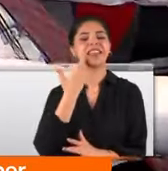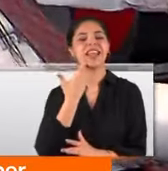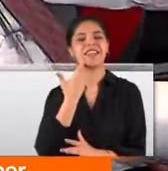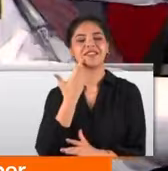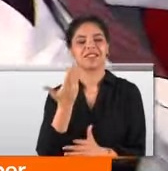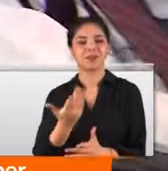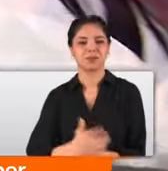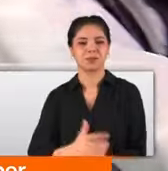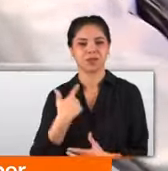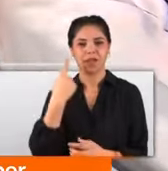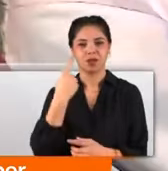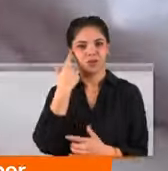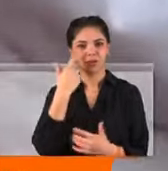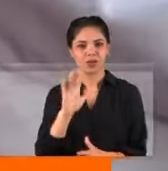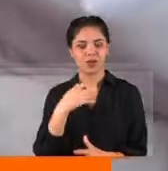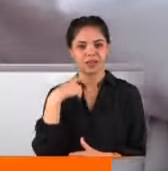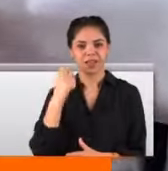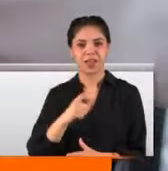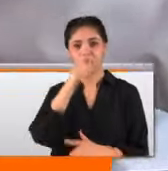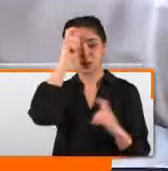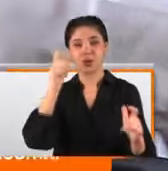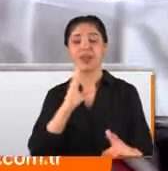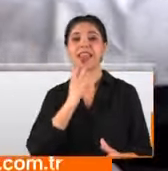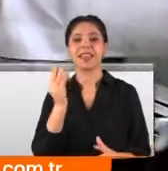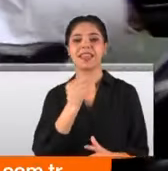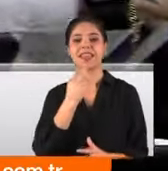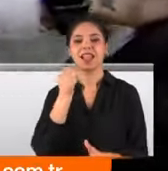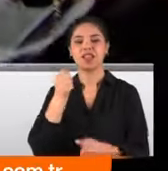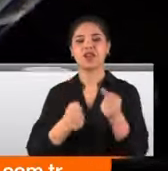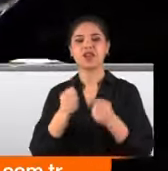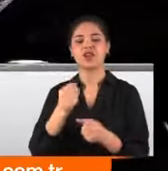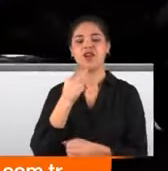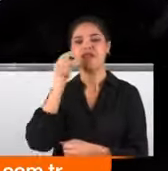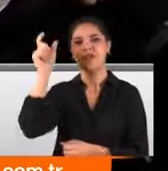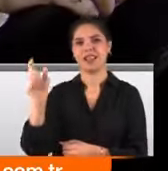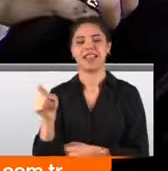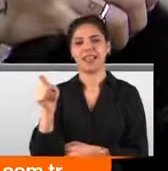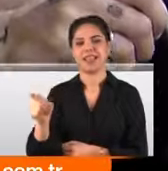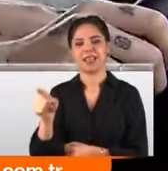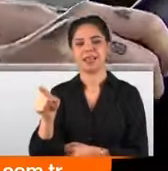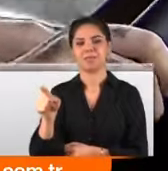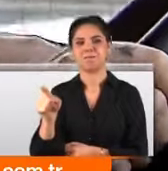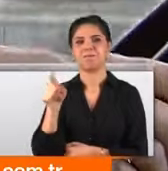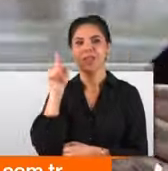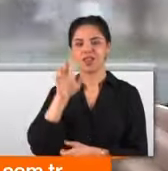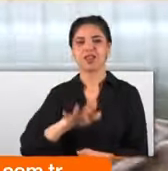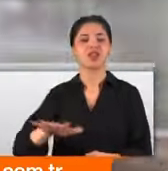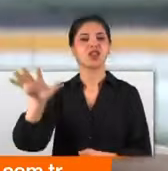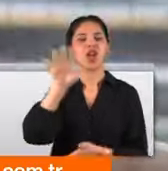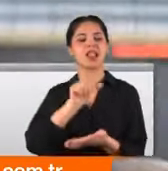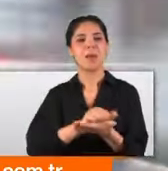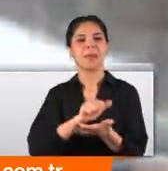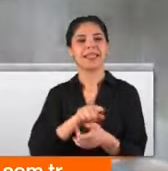bakıyorlar. Çok şok geçirdim ya gerçekten. Türkiye'nin en genç kadın şoförü Serenay Kaptan. Hal böyle olunca sosyal medyada